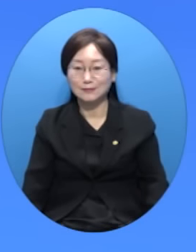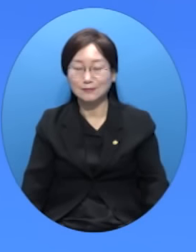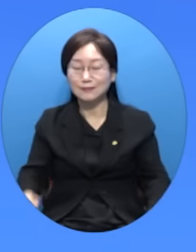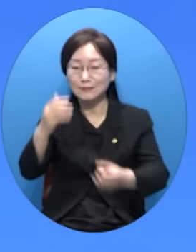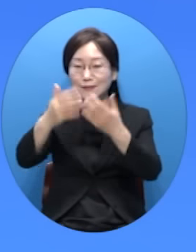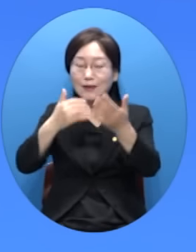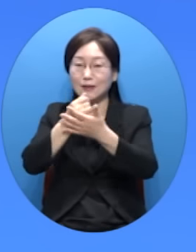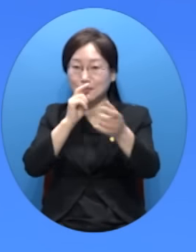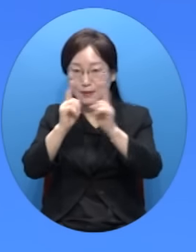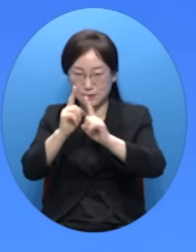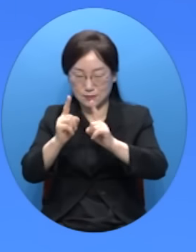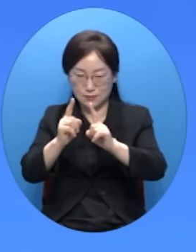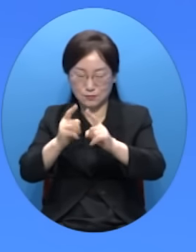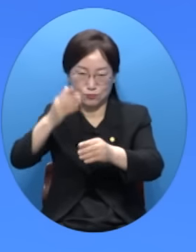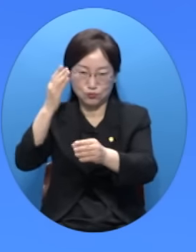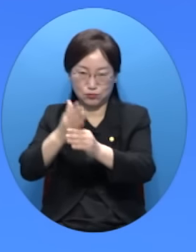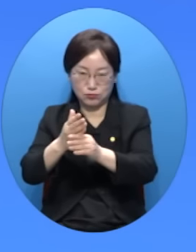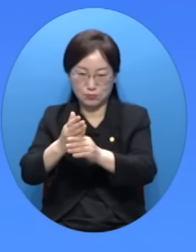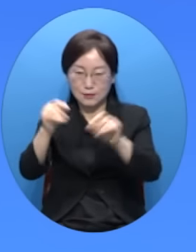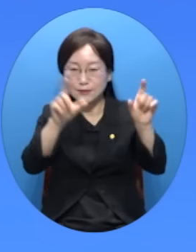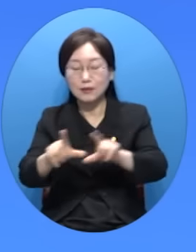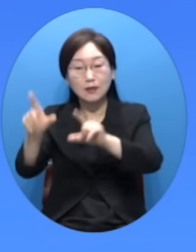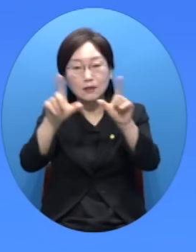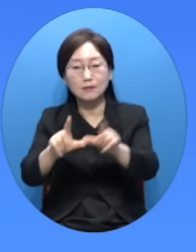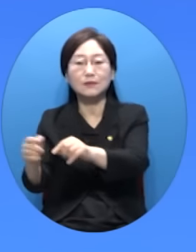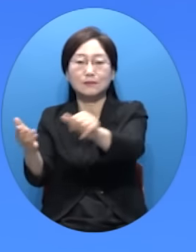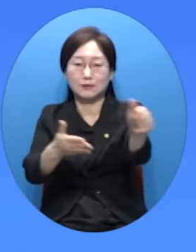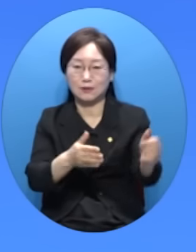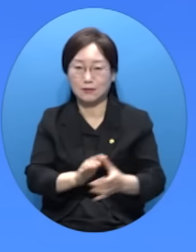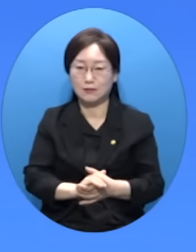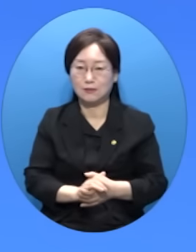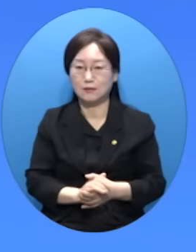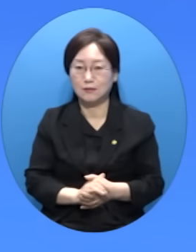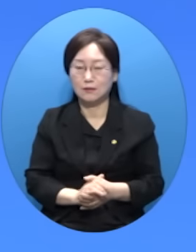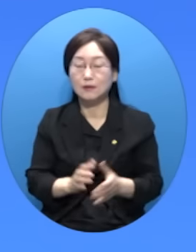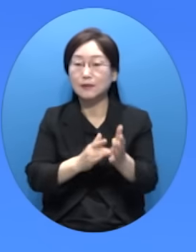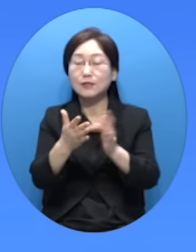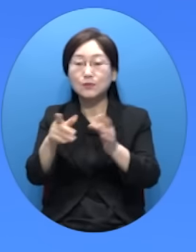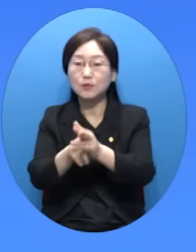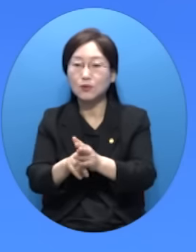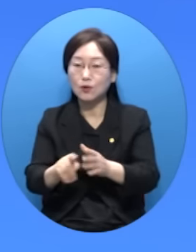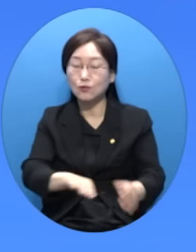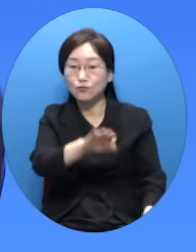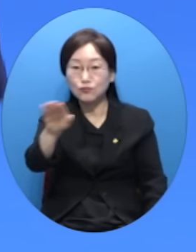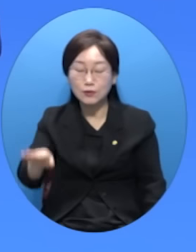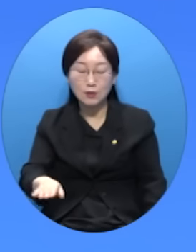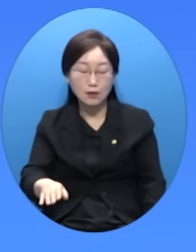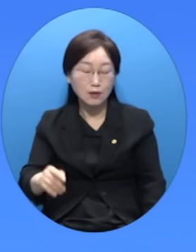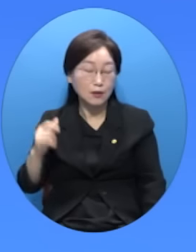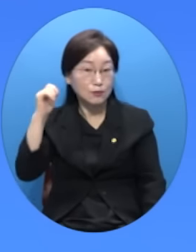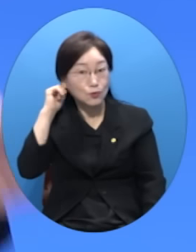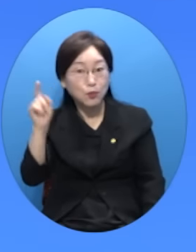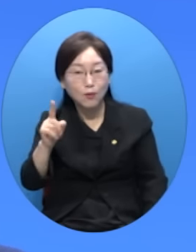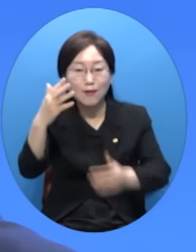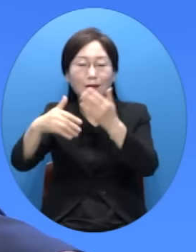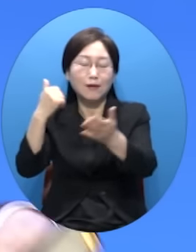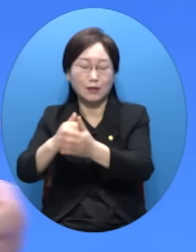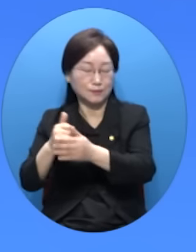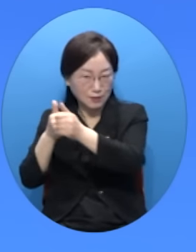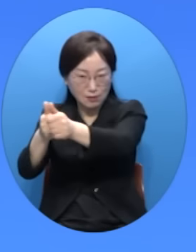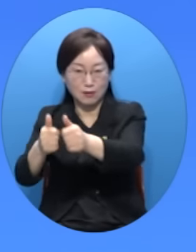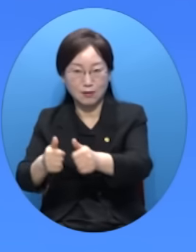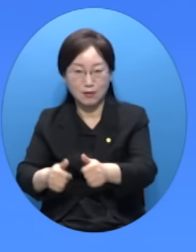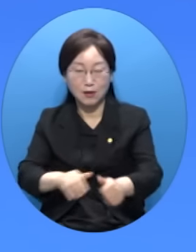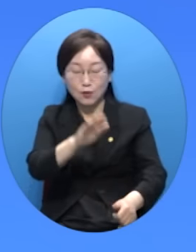하나님 말씀 중심의 삶을 살아가는 여러분 모두가 되기를 바랍니다. 예수 믿고 우리가 들어야 될 음성은 하나님의 음성인 것입니다.